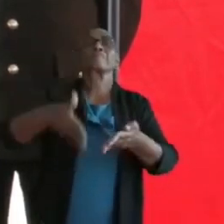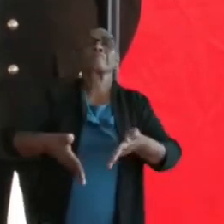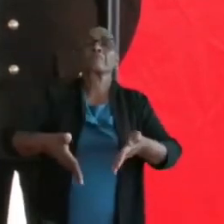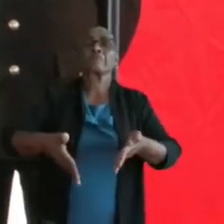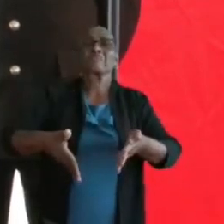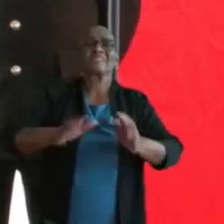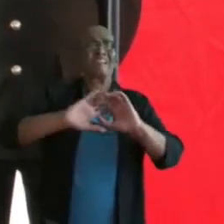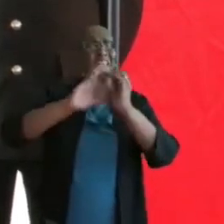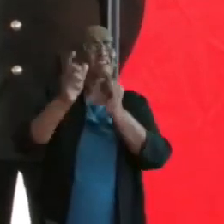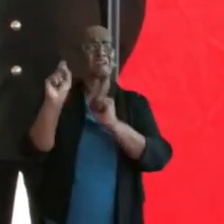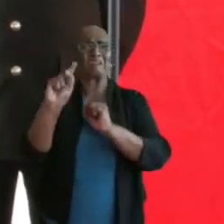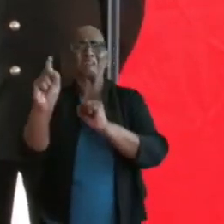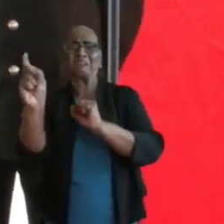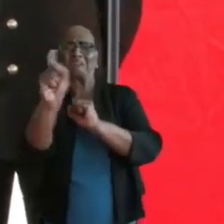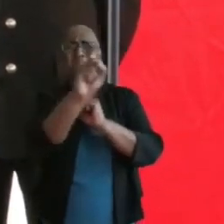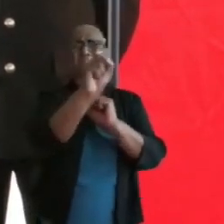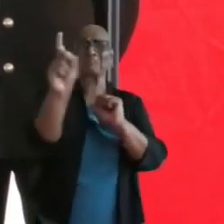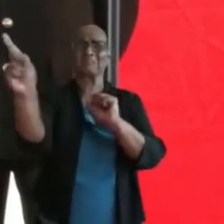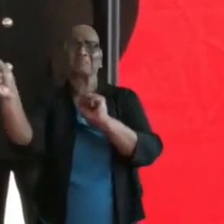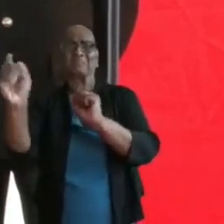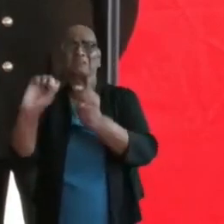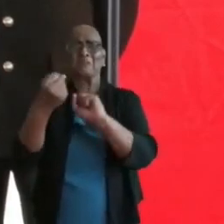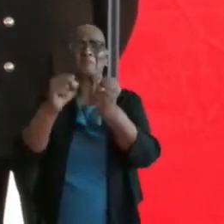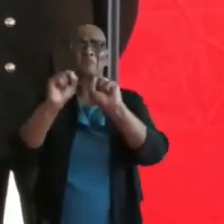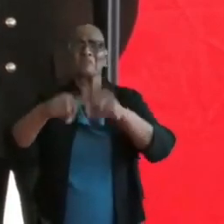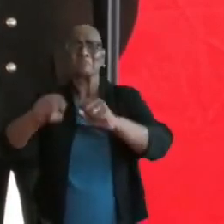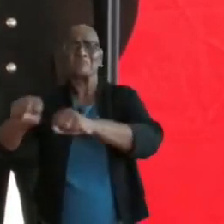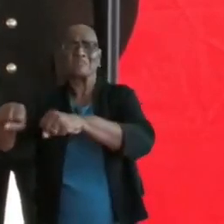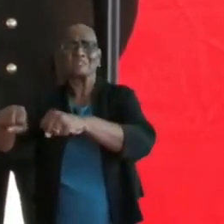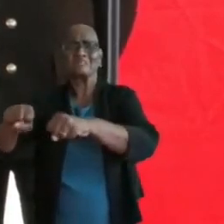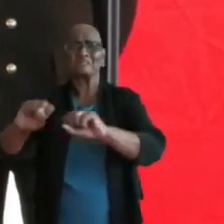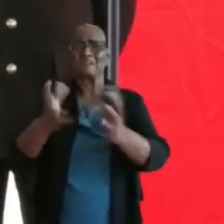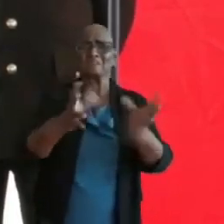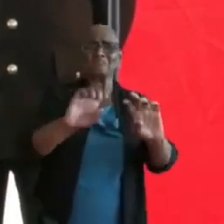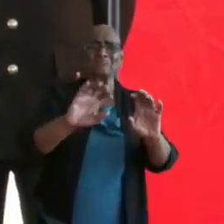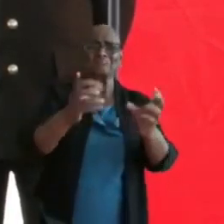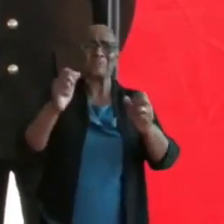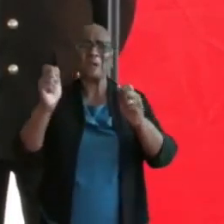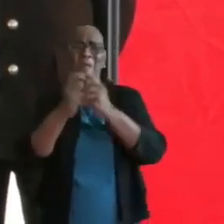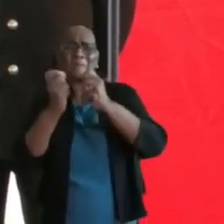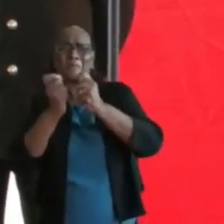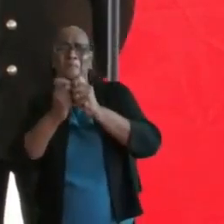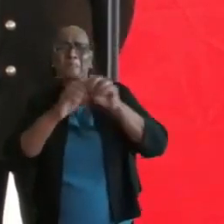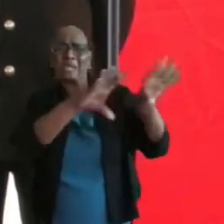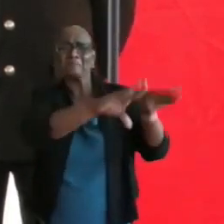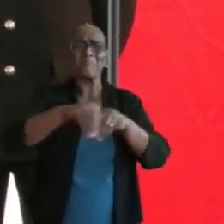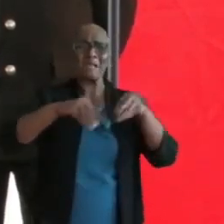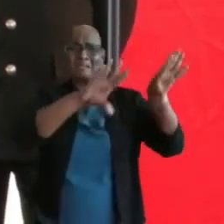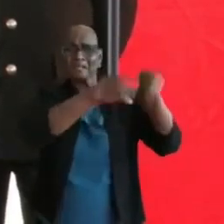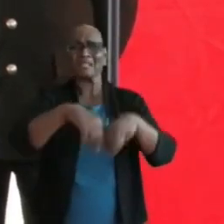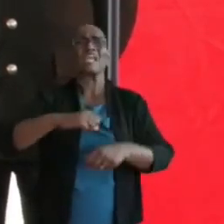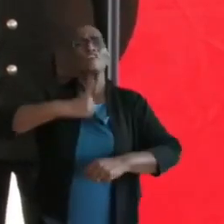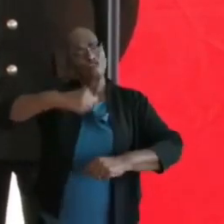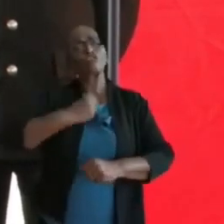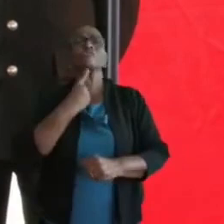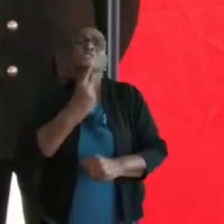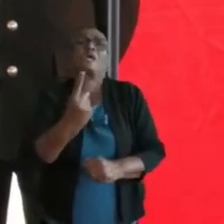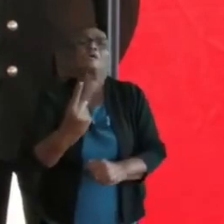ondanks alle kritiek, ondanks alle moeilijke beslissingen, ondanks alle pijnlijke maatregelen durf ik dat te